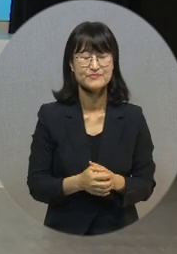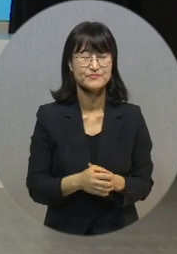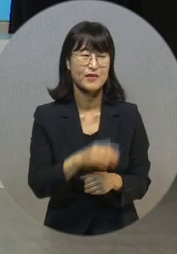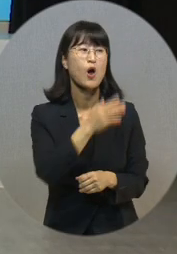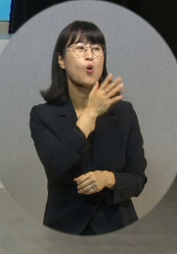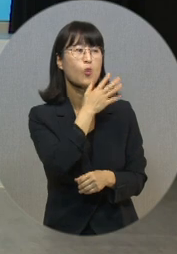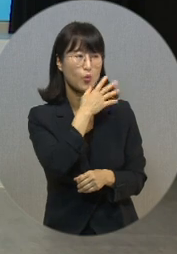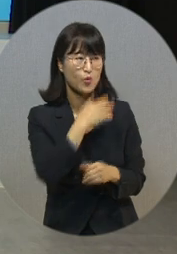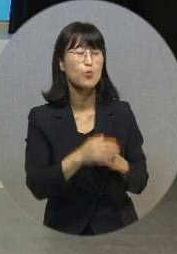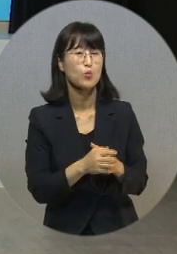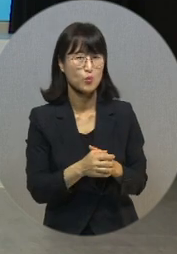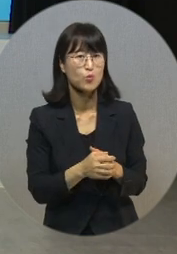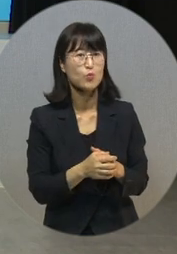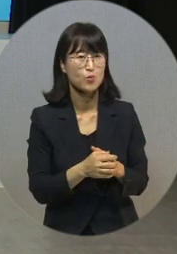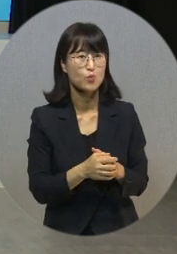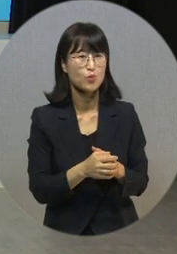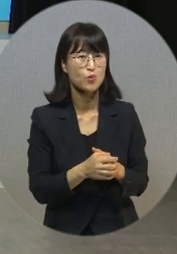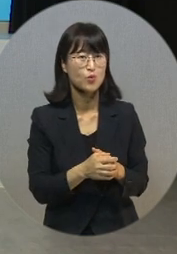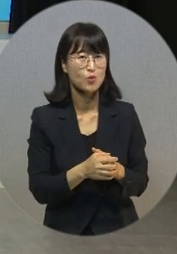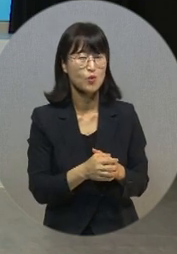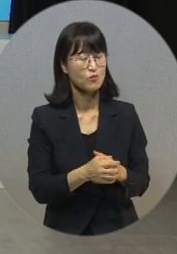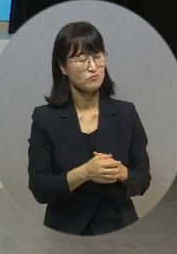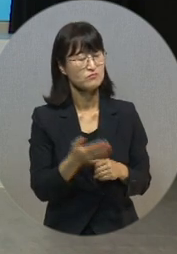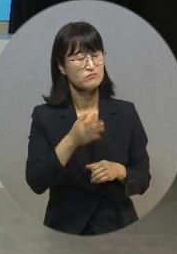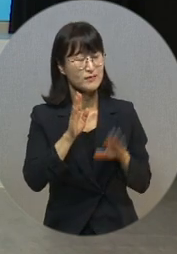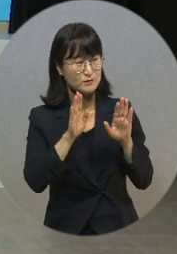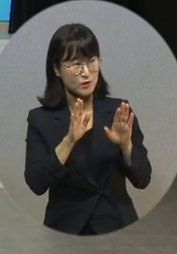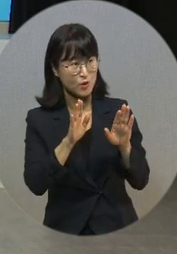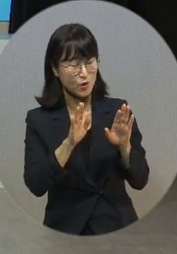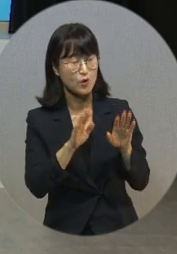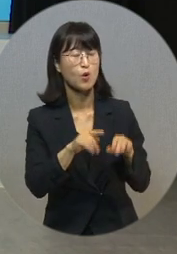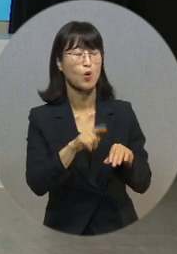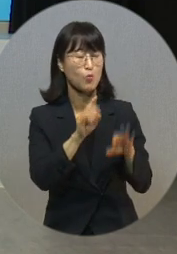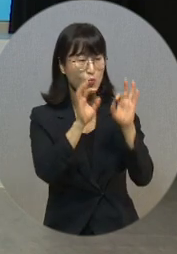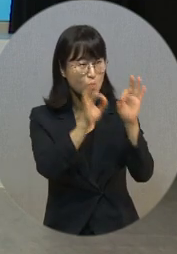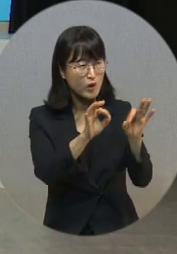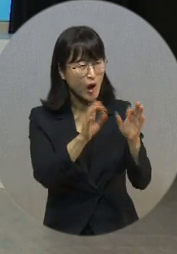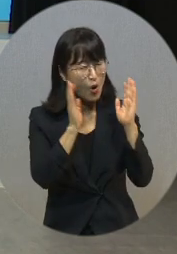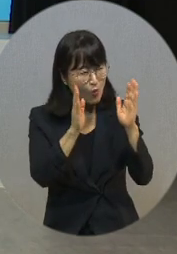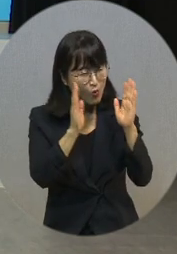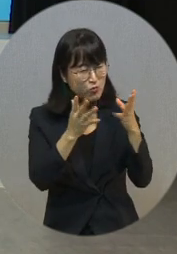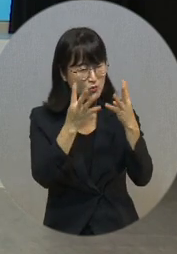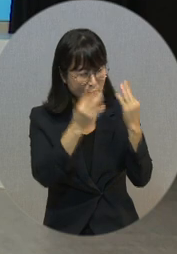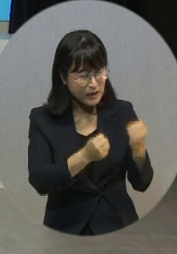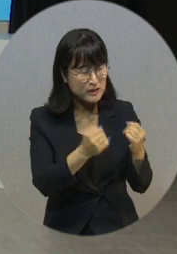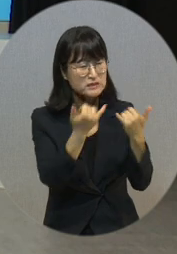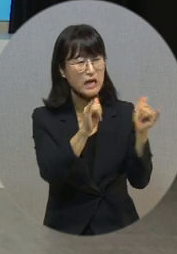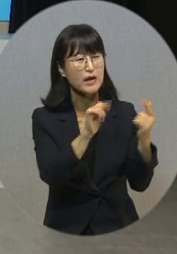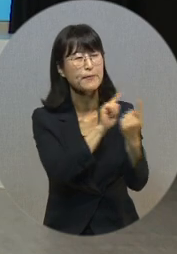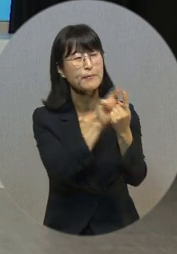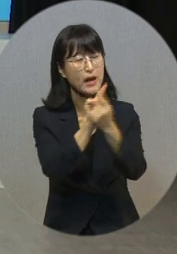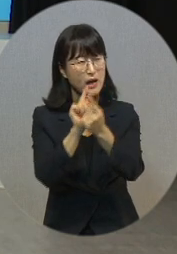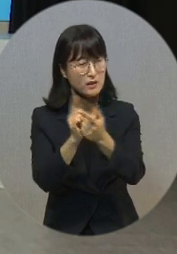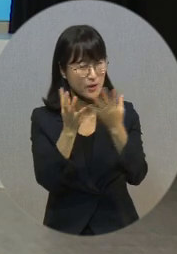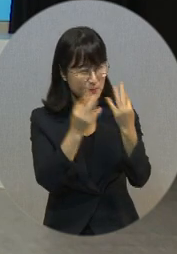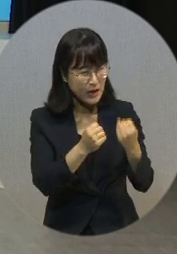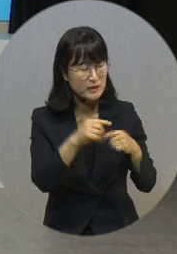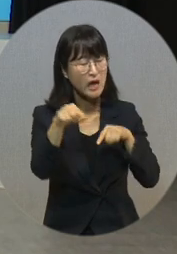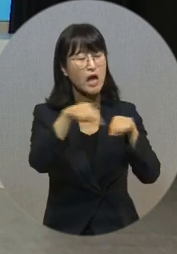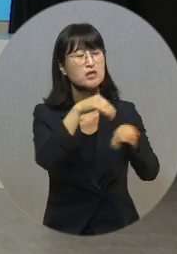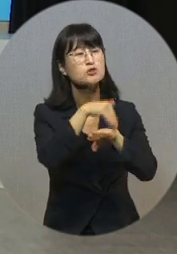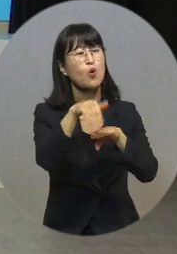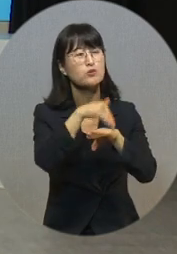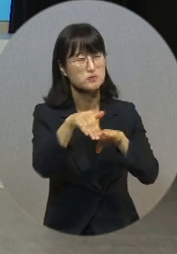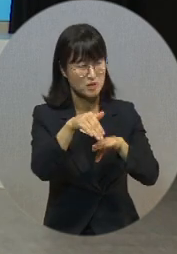뭐 밖에서 언론에서 보는 것보다는 좀 더 많이 더 공부도 하시고 많은 분들 만나시고 또 정책도 한 번 더